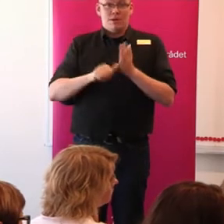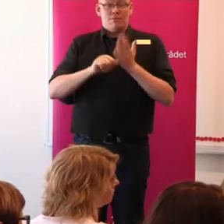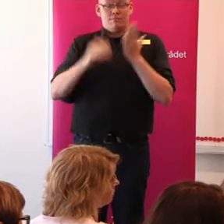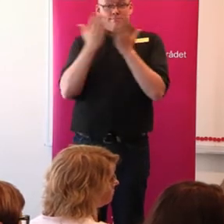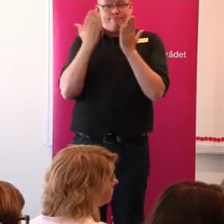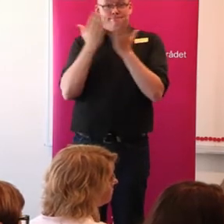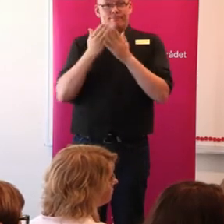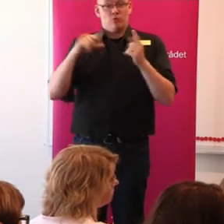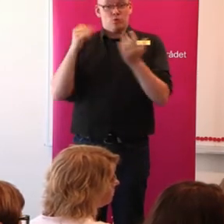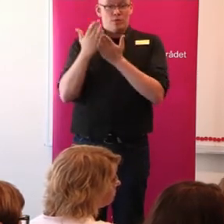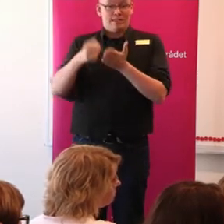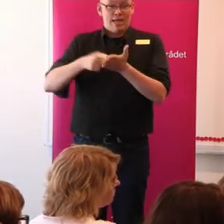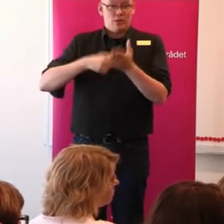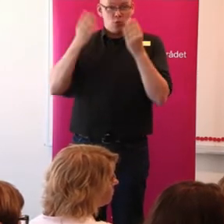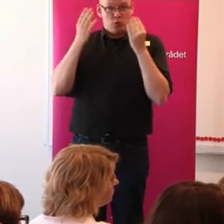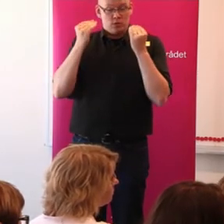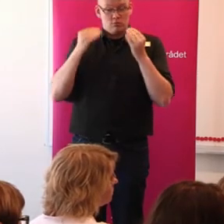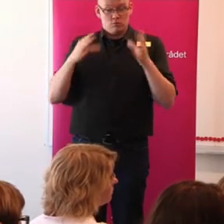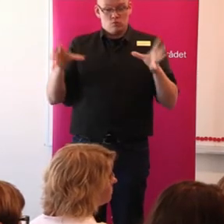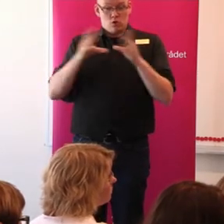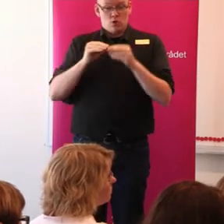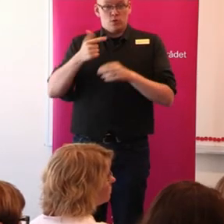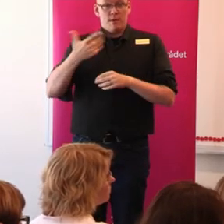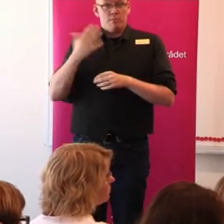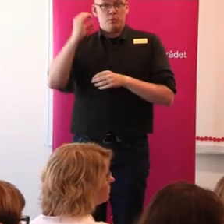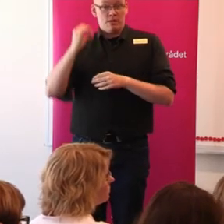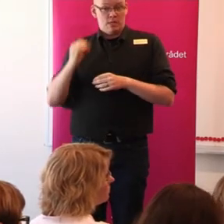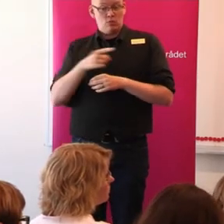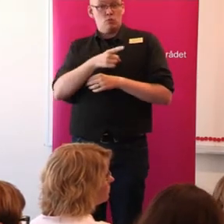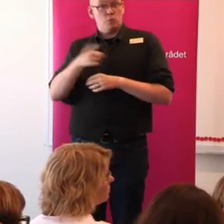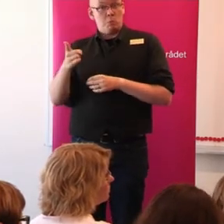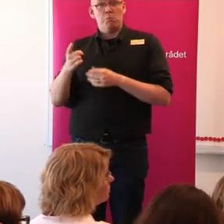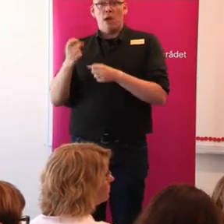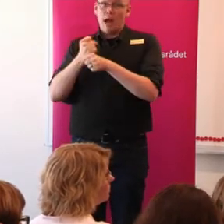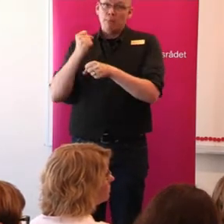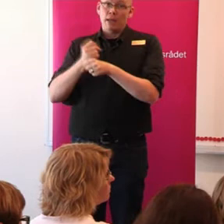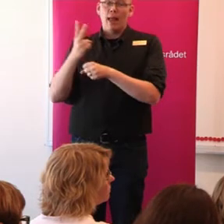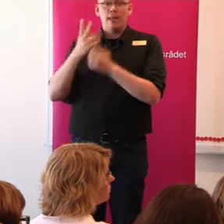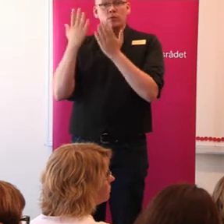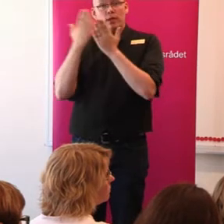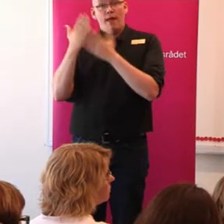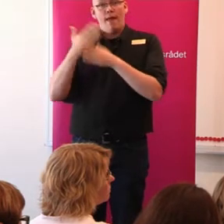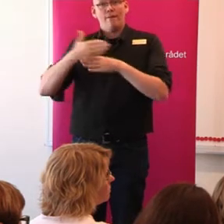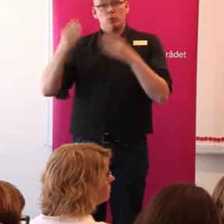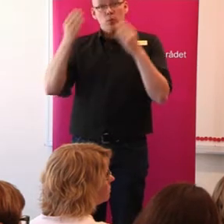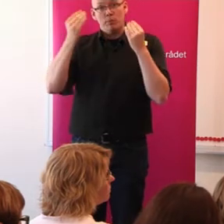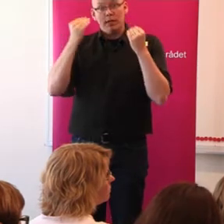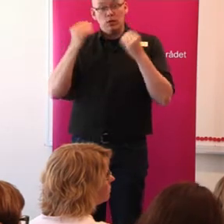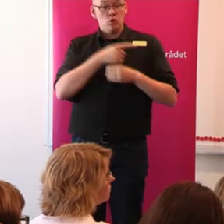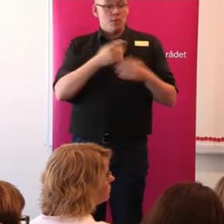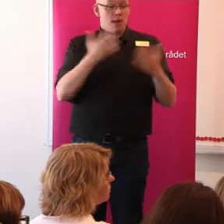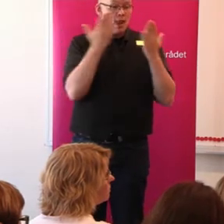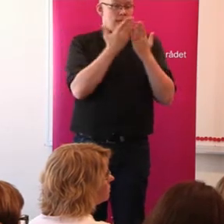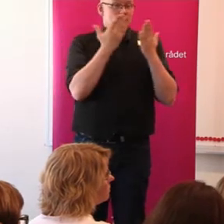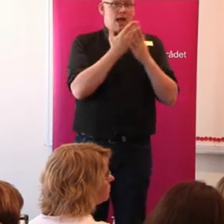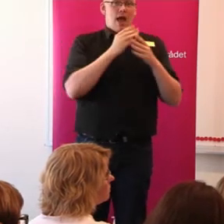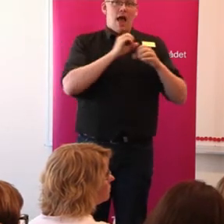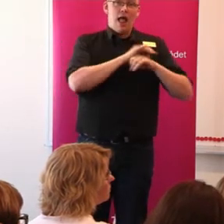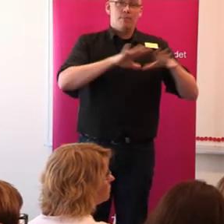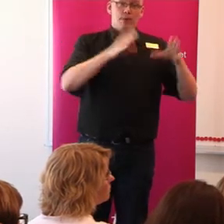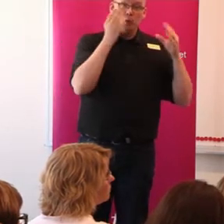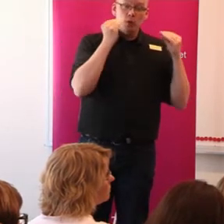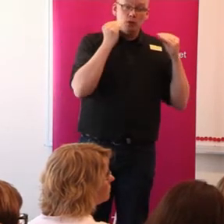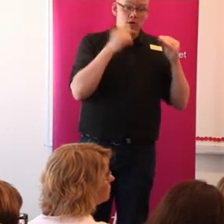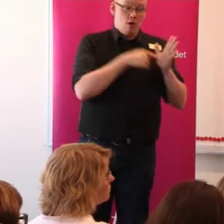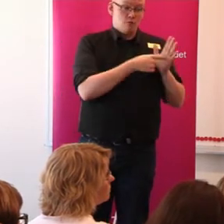kurser. 75% av dem arbetar eller studerar efter utbildningen. De som läser folkhögskolans allmänna kurs, 60% av